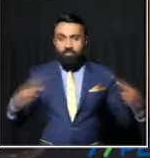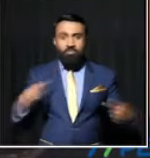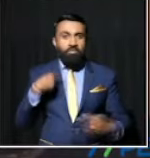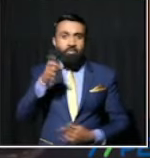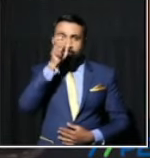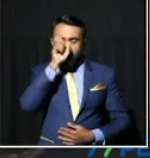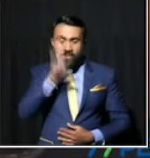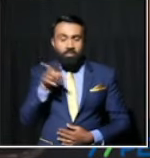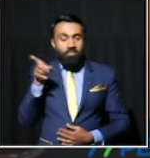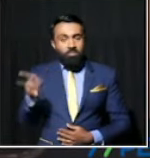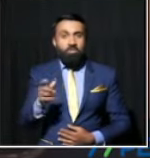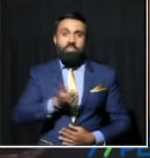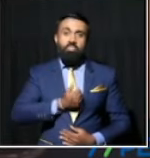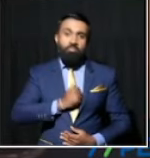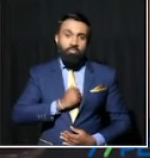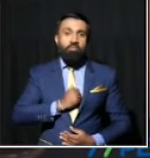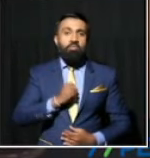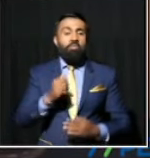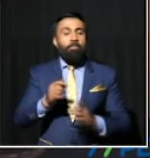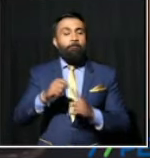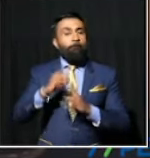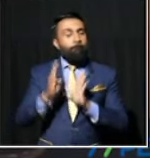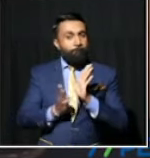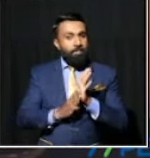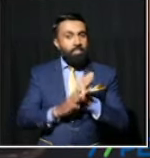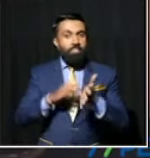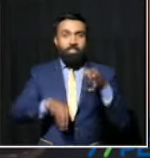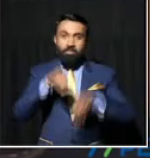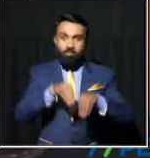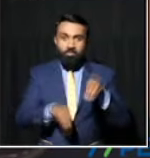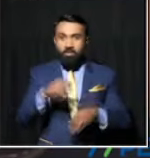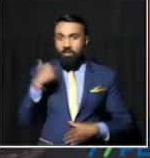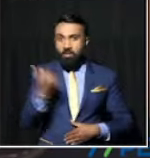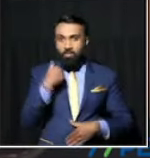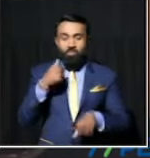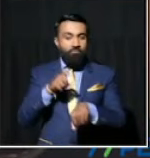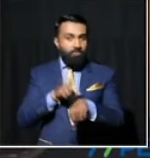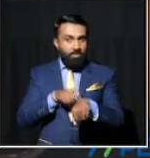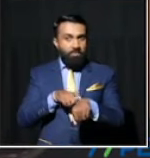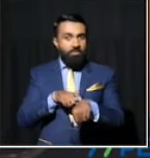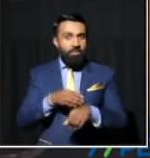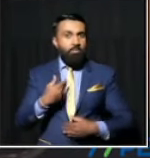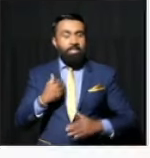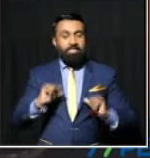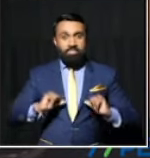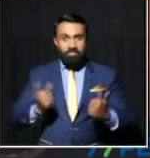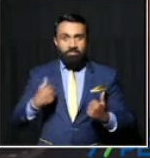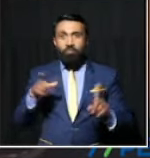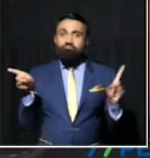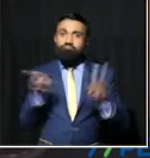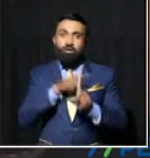කියලා. ඕන දෙයක් කරන්න අරලා ගමැතුමා. මේක දේශපාලනයේ නව ඊරාවක් වෙන්න ඕන. ඒ ඊරාවේ මගේ ජීවිතේ නැති වෙන්න පුළුවන්.